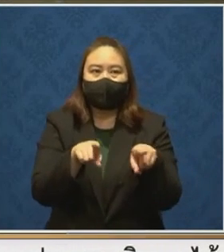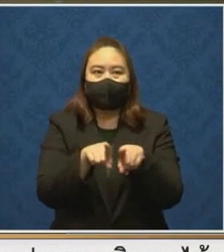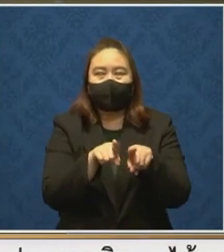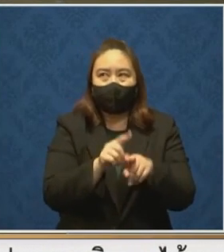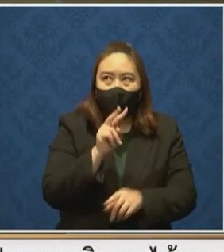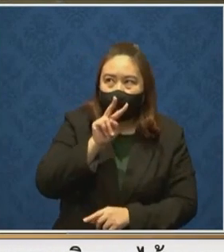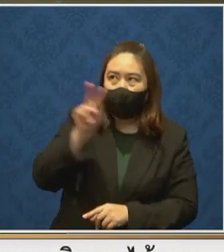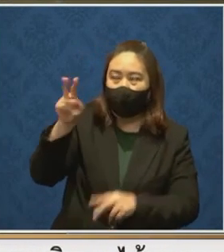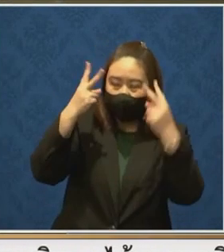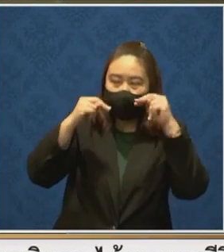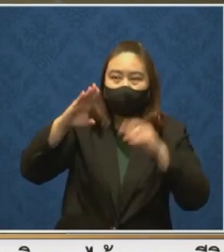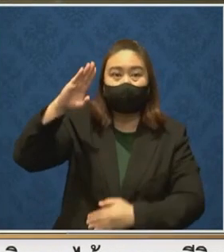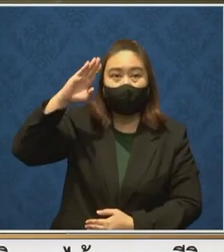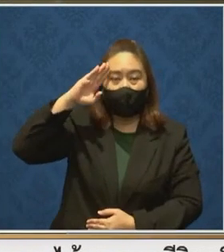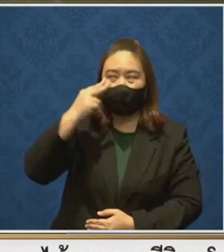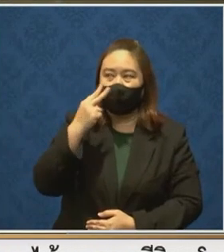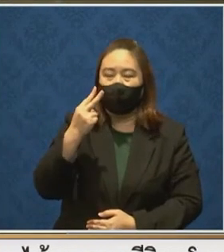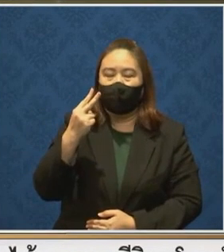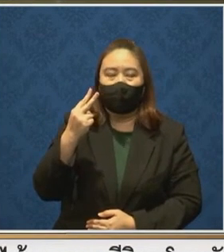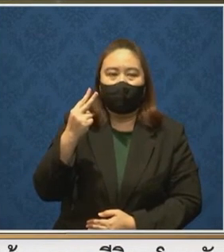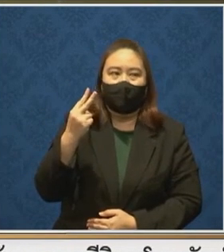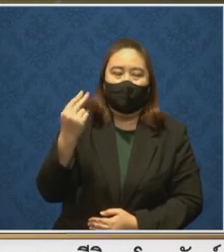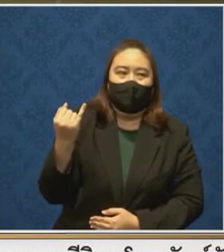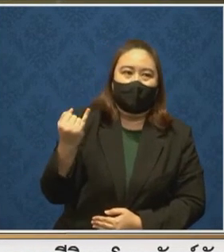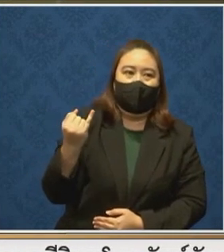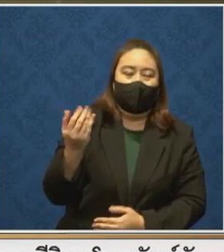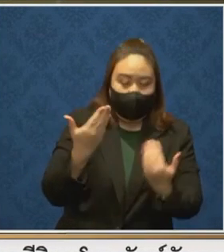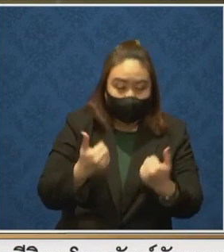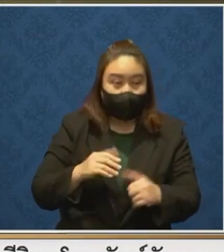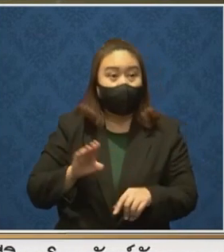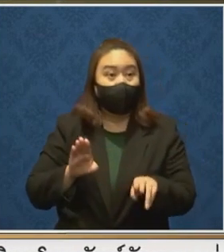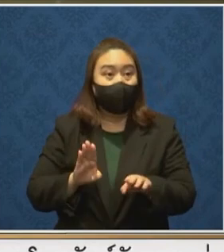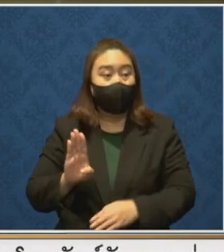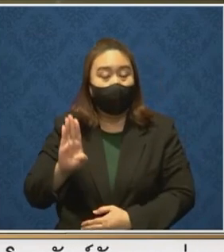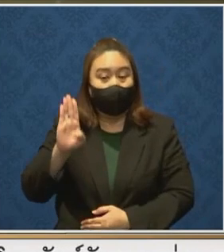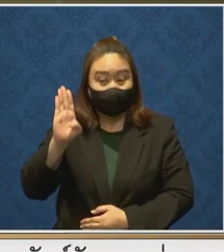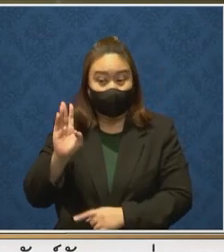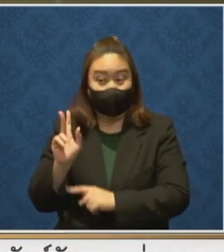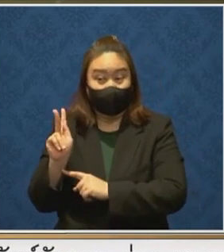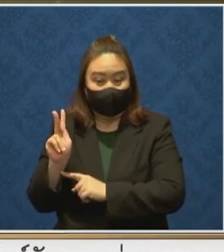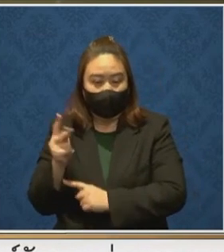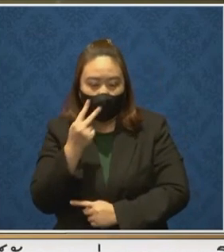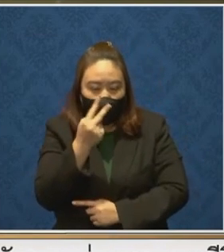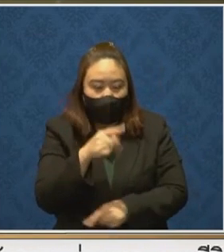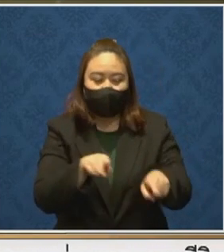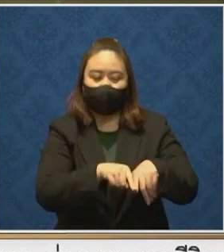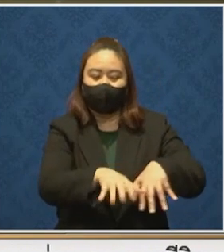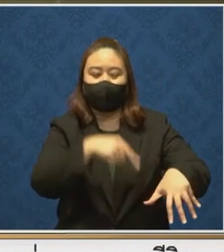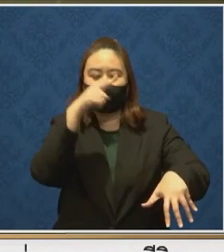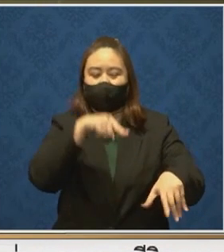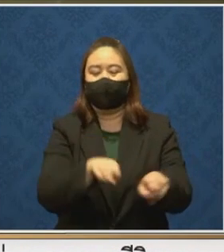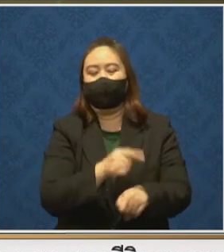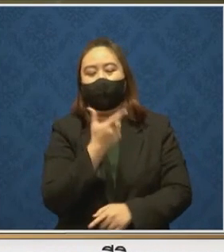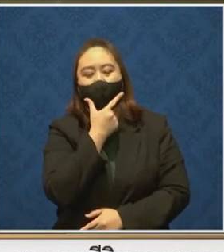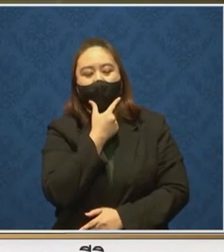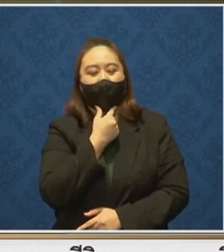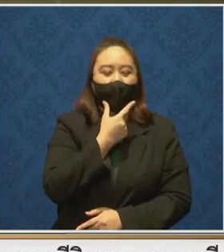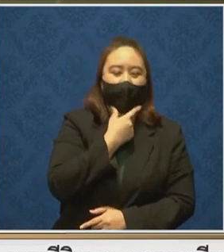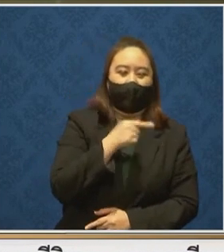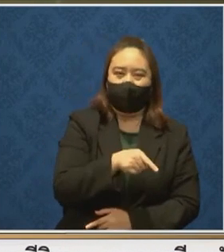ลื้นที่ gehenขอ ไม่ได้ค่